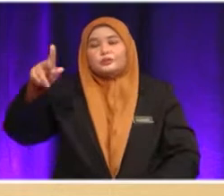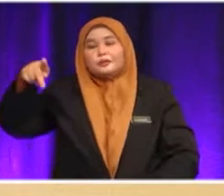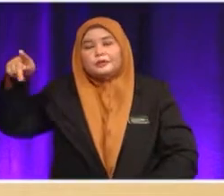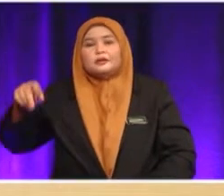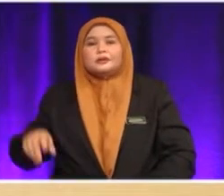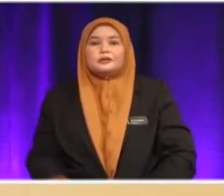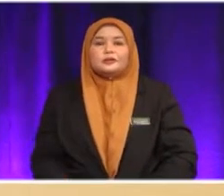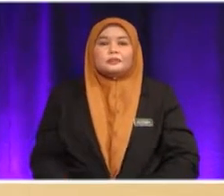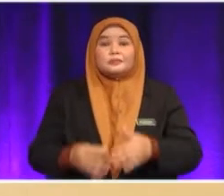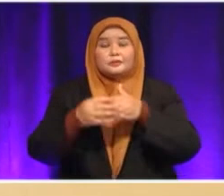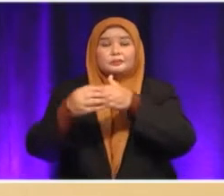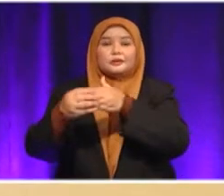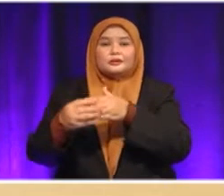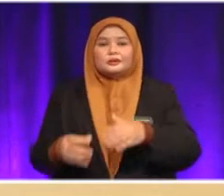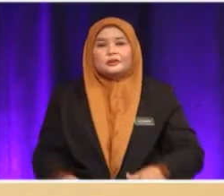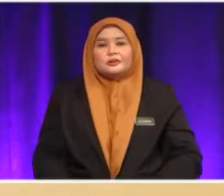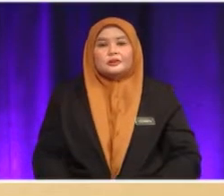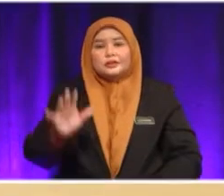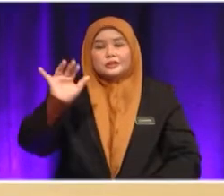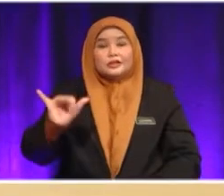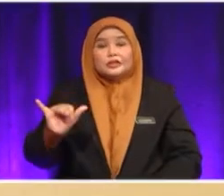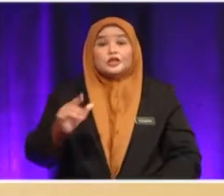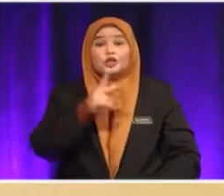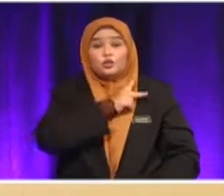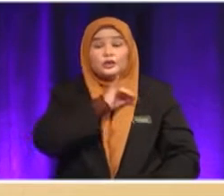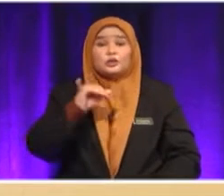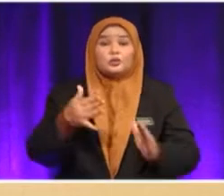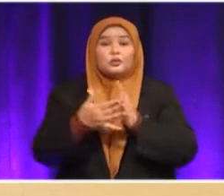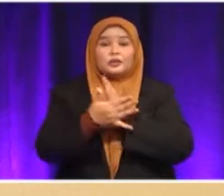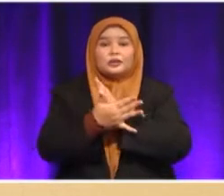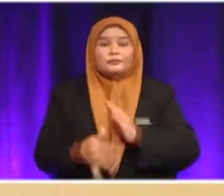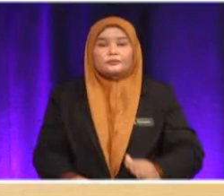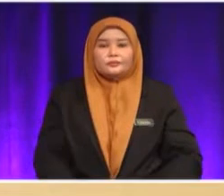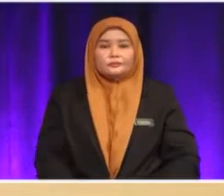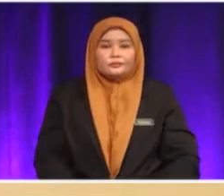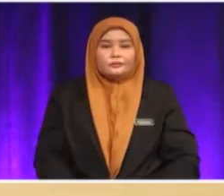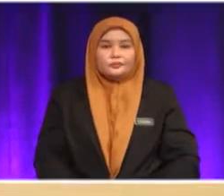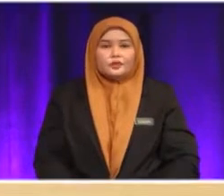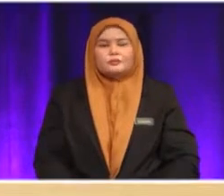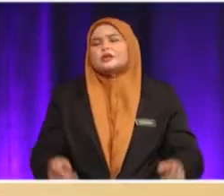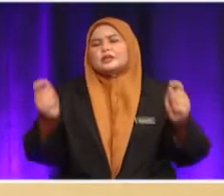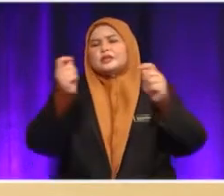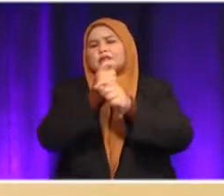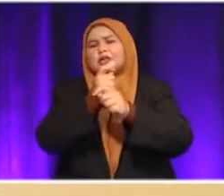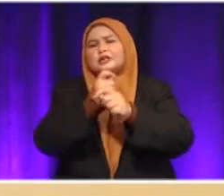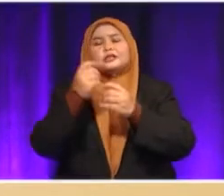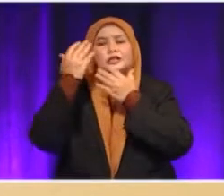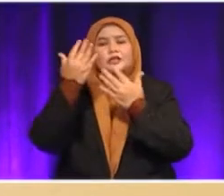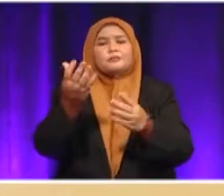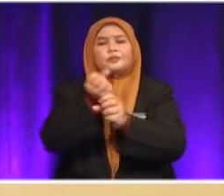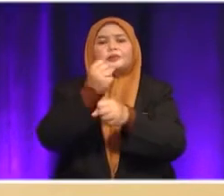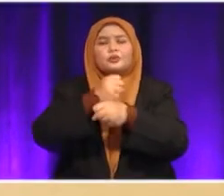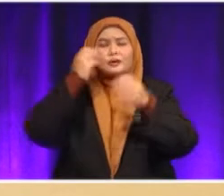dan snmpt yang diketuai oleh station caloningkan menentang cadangan pembentukan